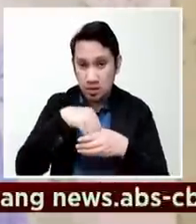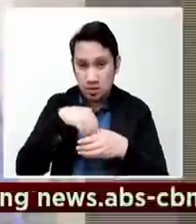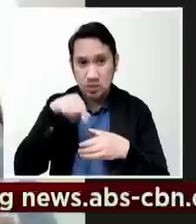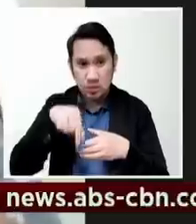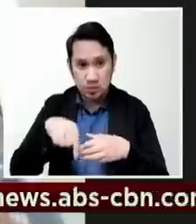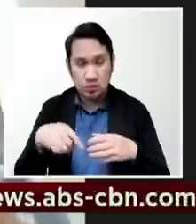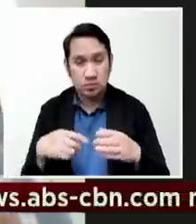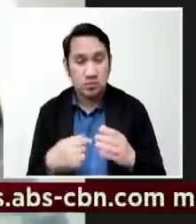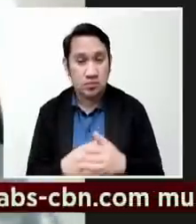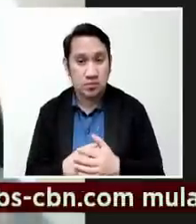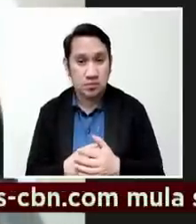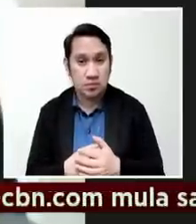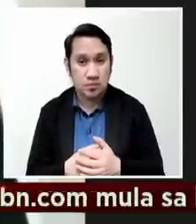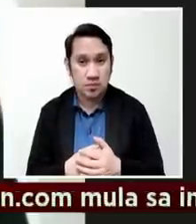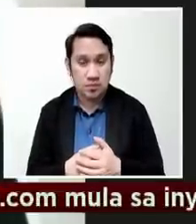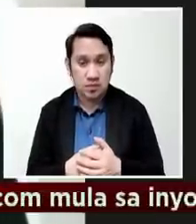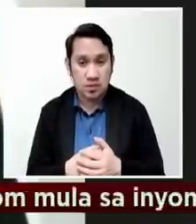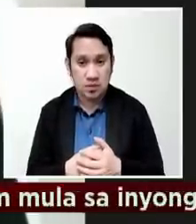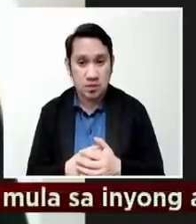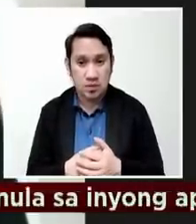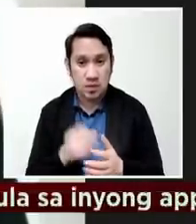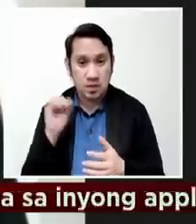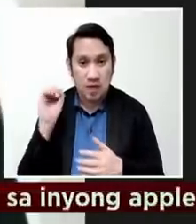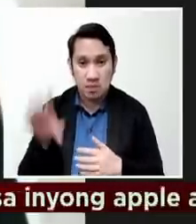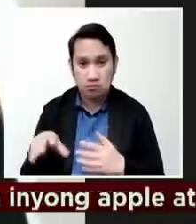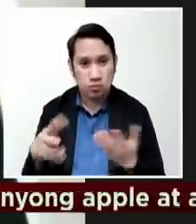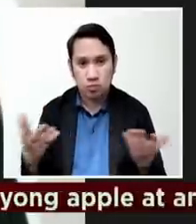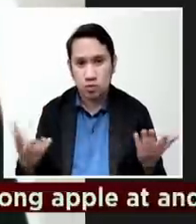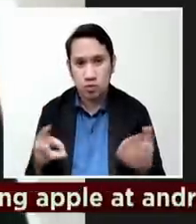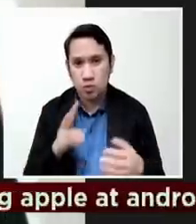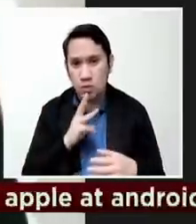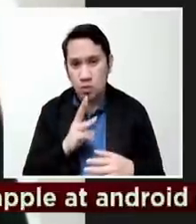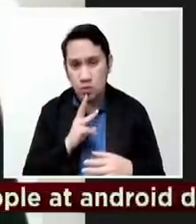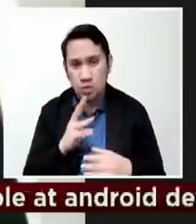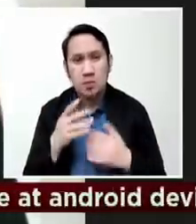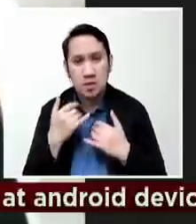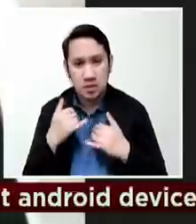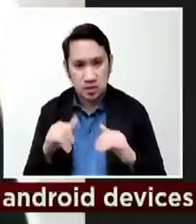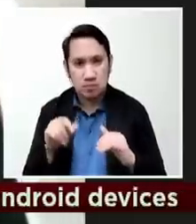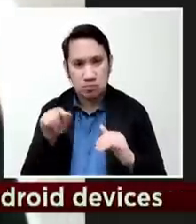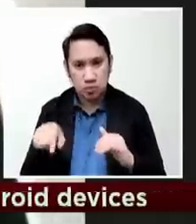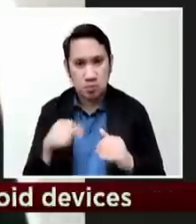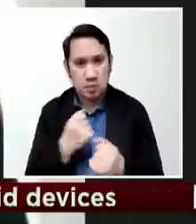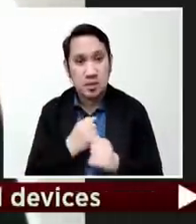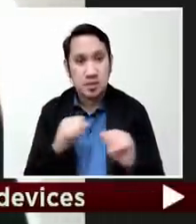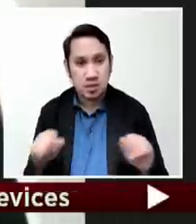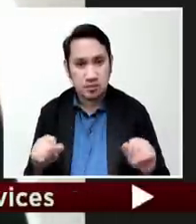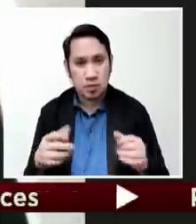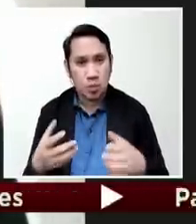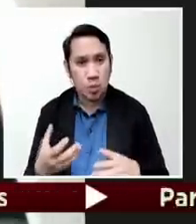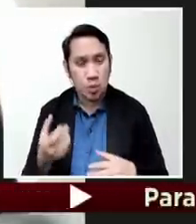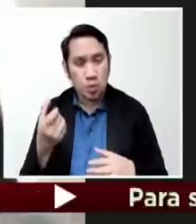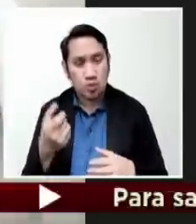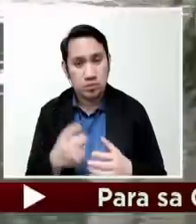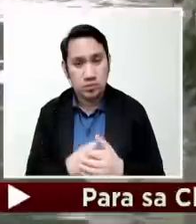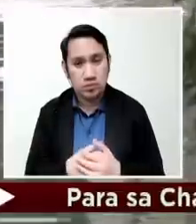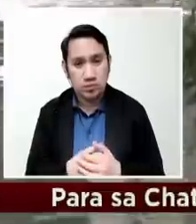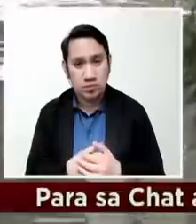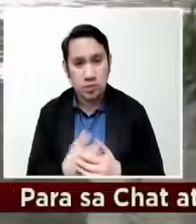laman, itapon mo yung bag sa tubig. Parang salbabida mo na rin yan. So na dual purpose ka